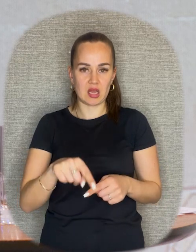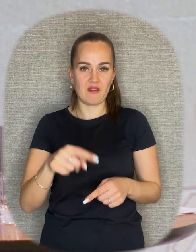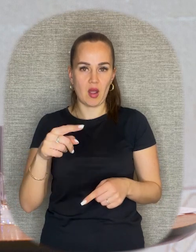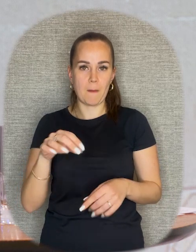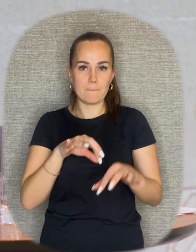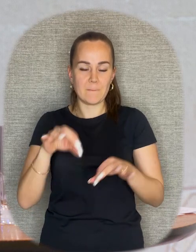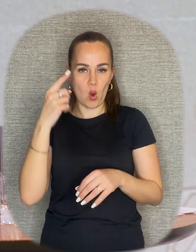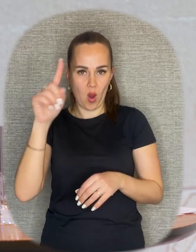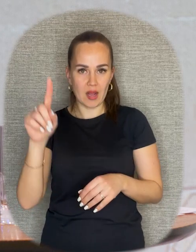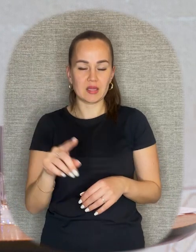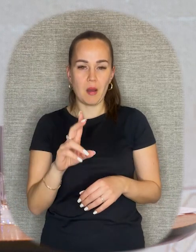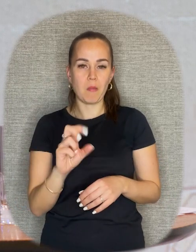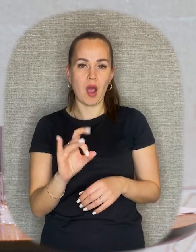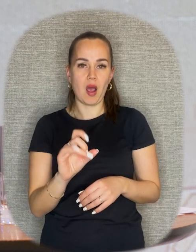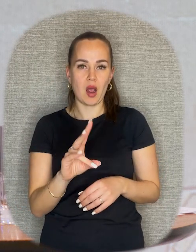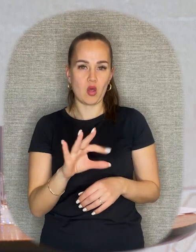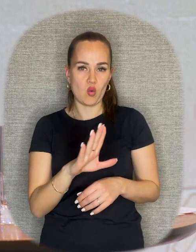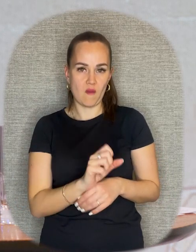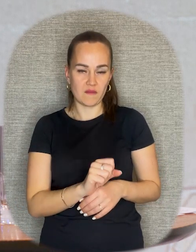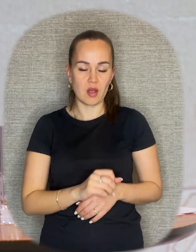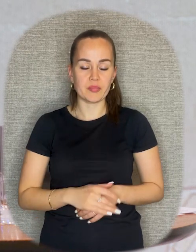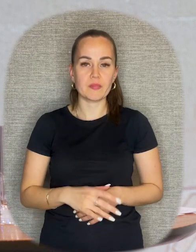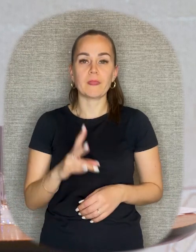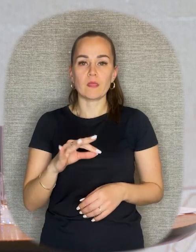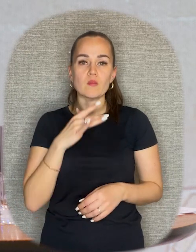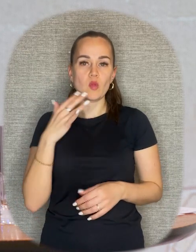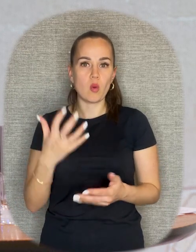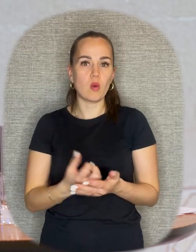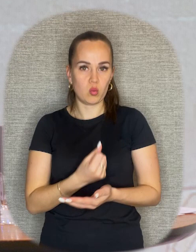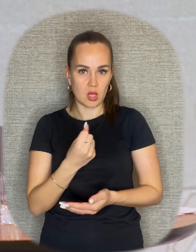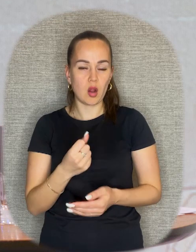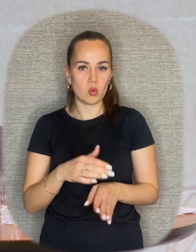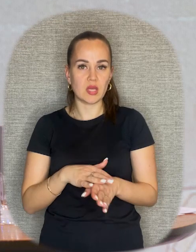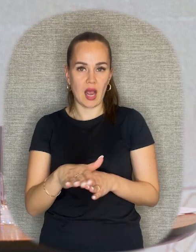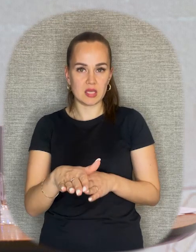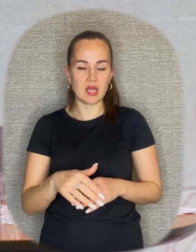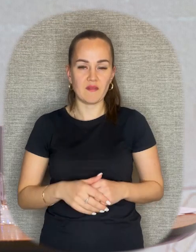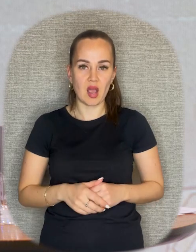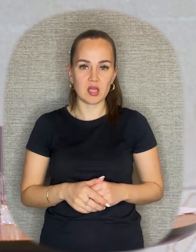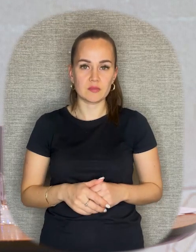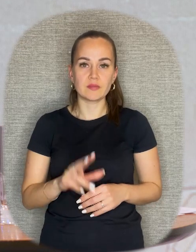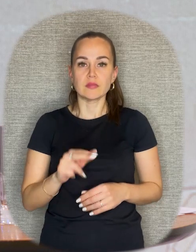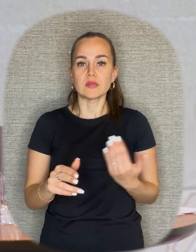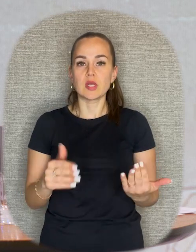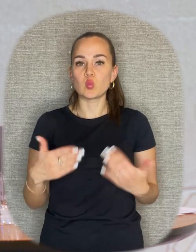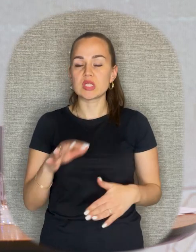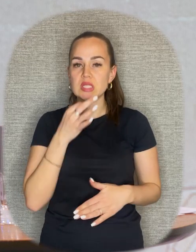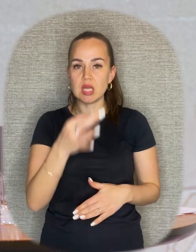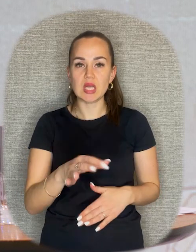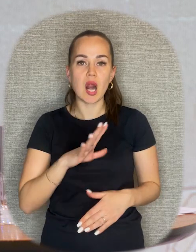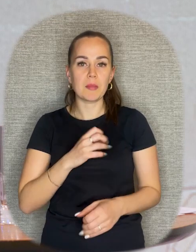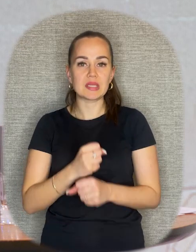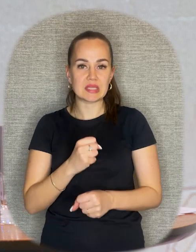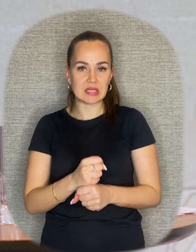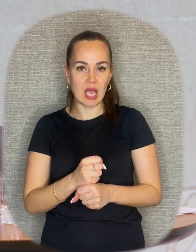доработанной ленинградским делом и с вынужденным отъездом главного архитектора этого проекта Николая варфоломее Баранова